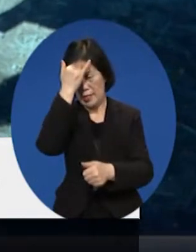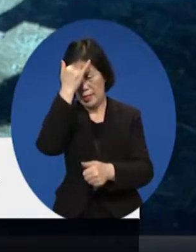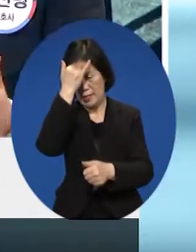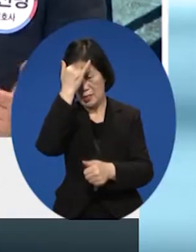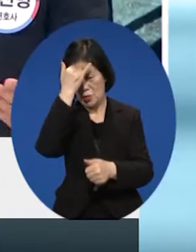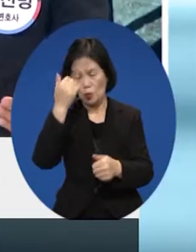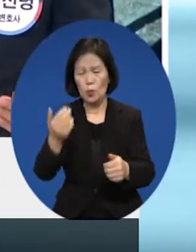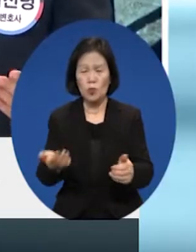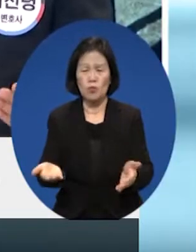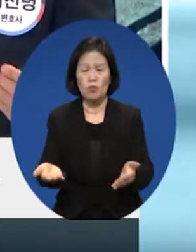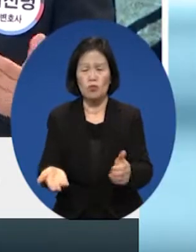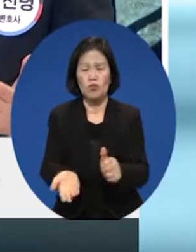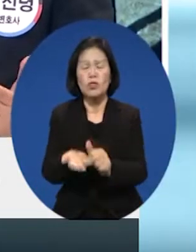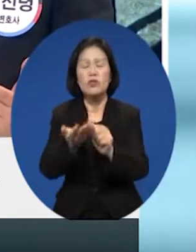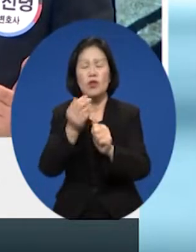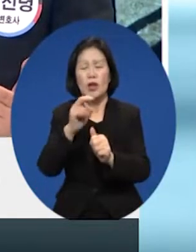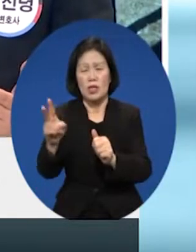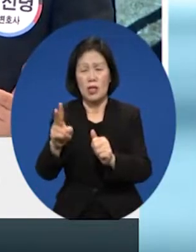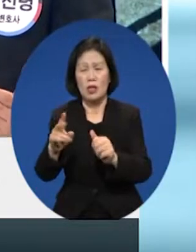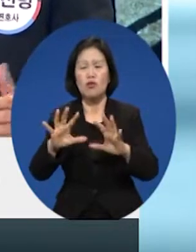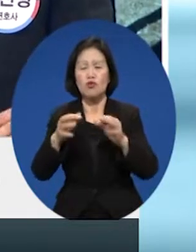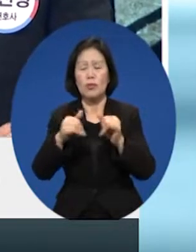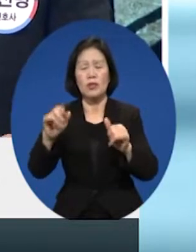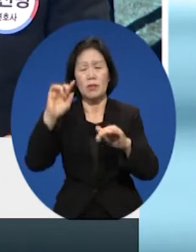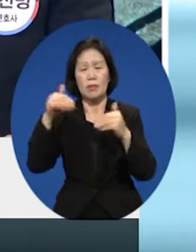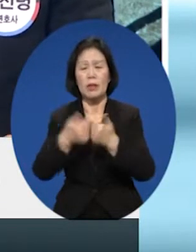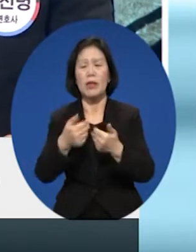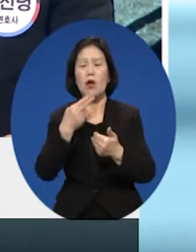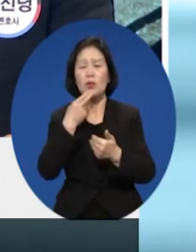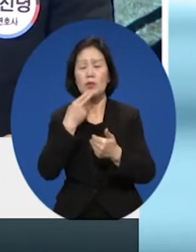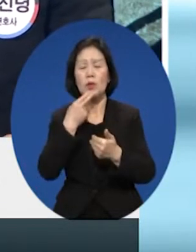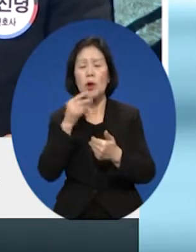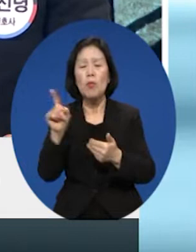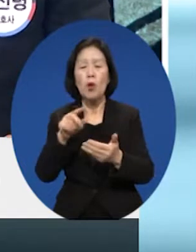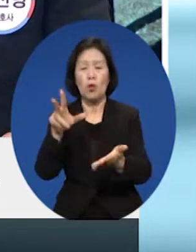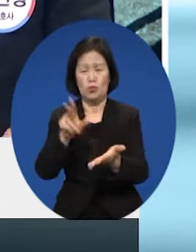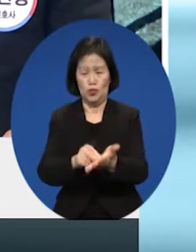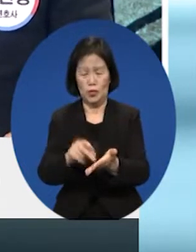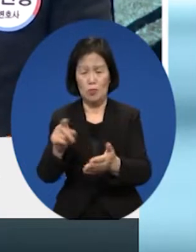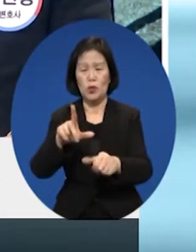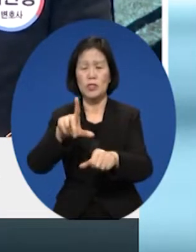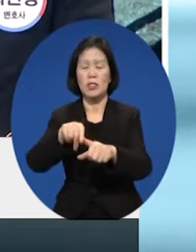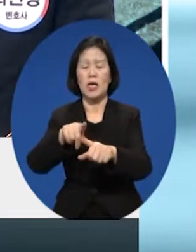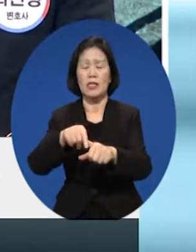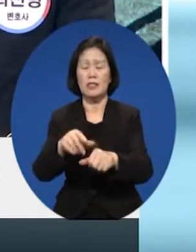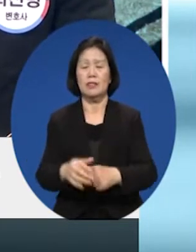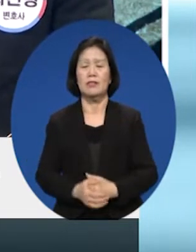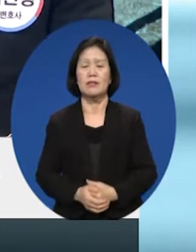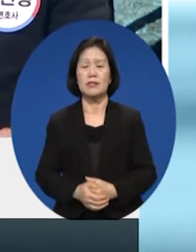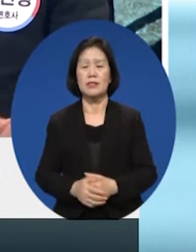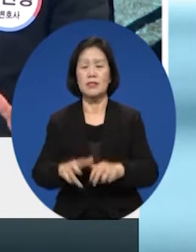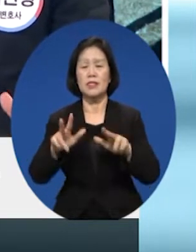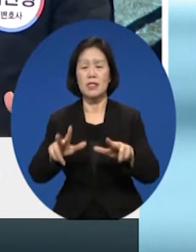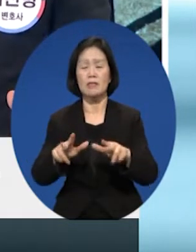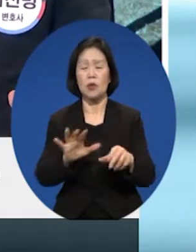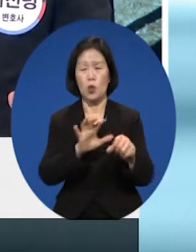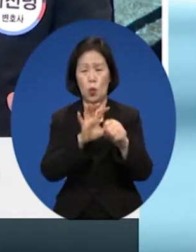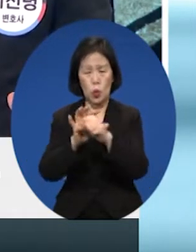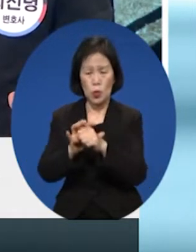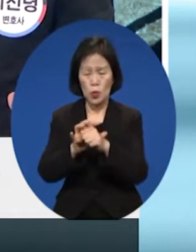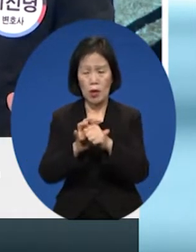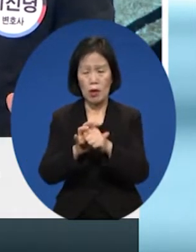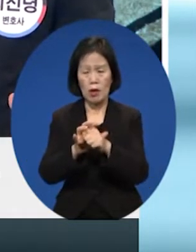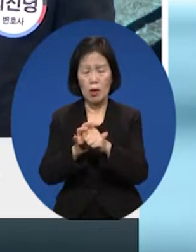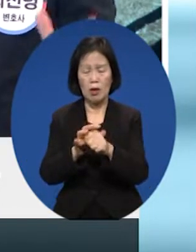취지에 대해서 국민들 누가 거기에 반대를 하겠습니까? 하지만 문제는 타이밍이겠죠. 아시다시피 지금 같은 경우에는 코로나와